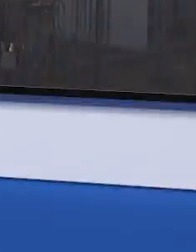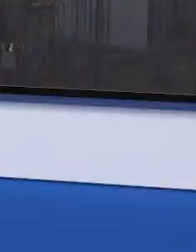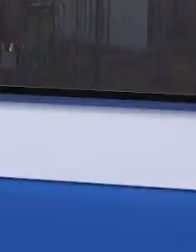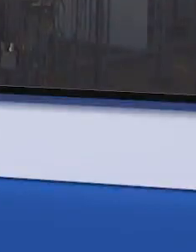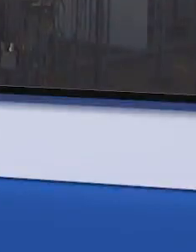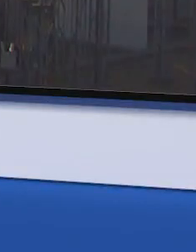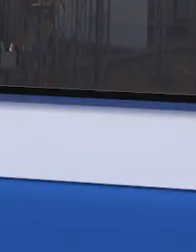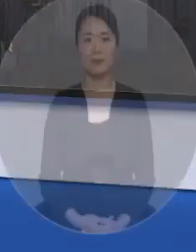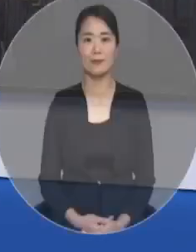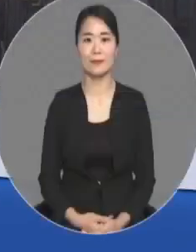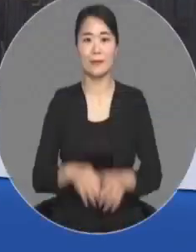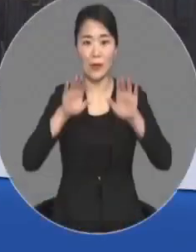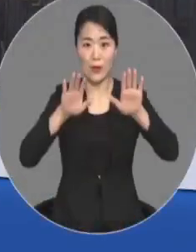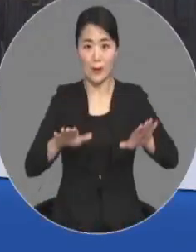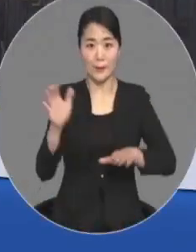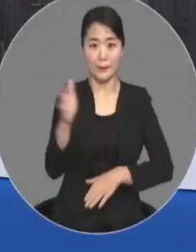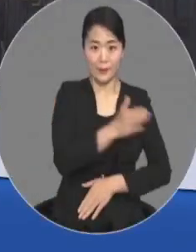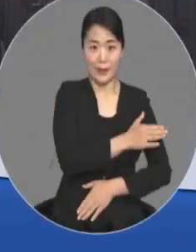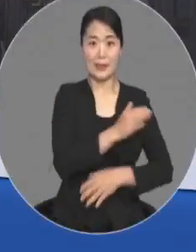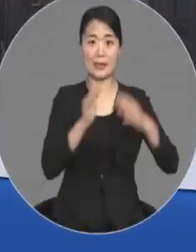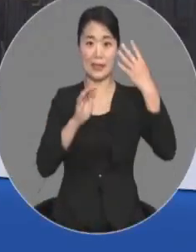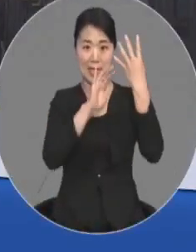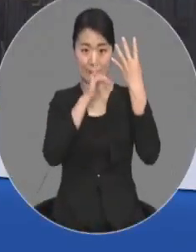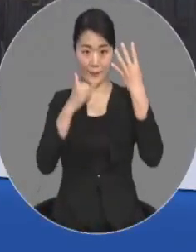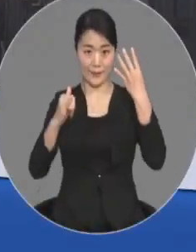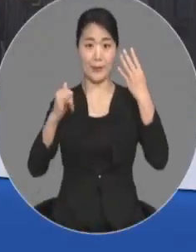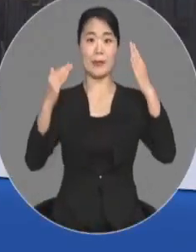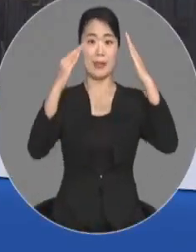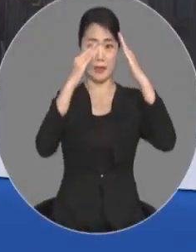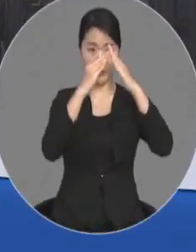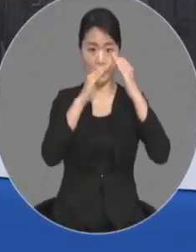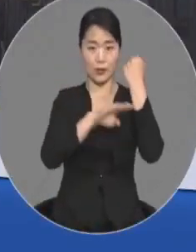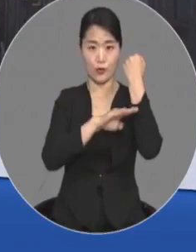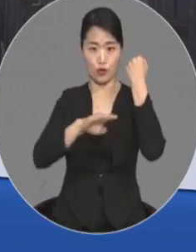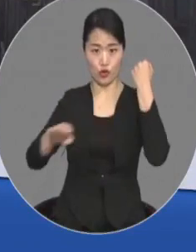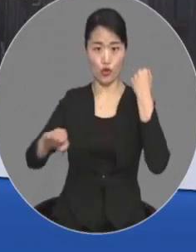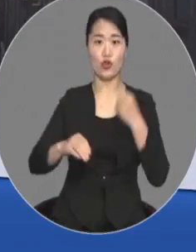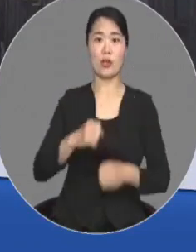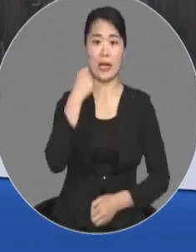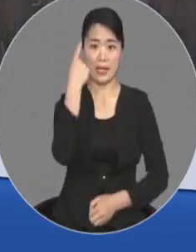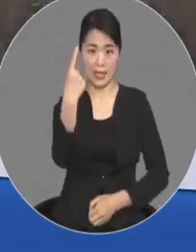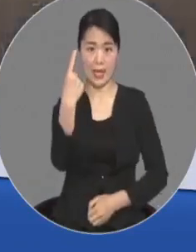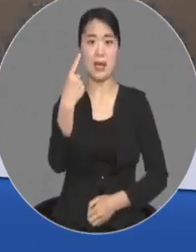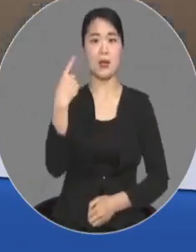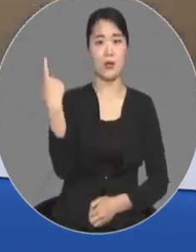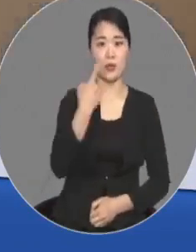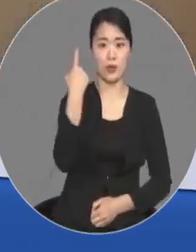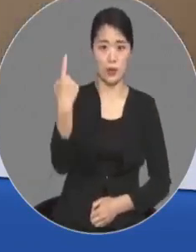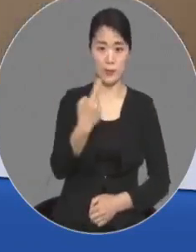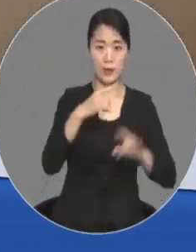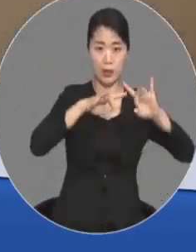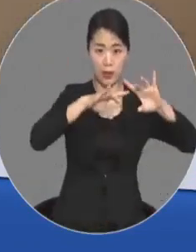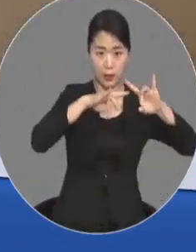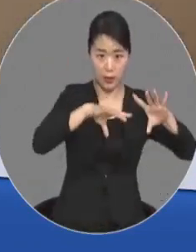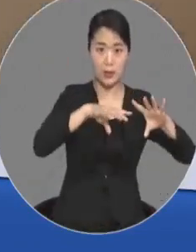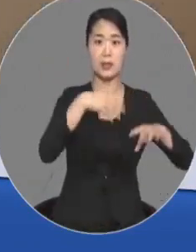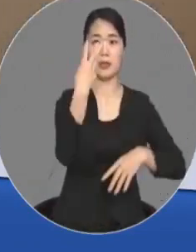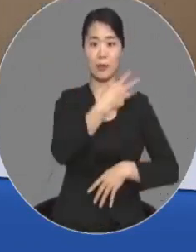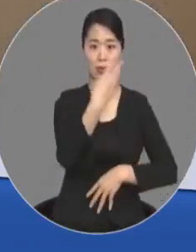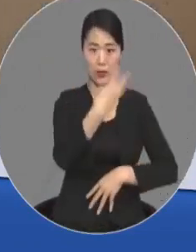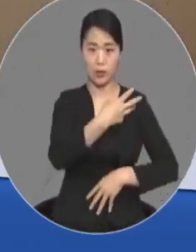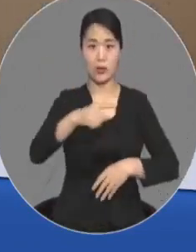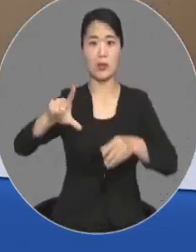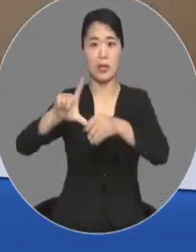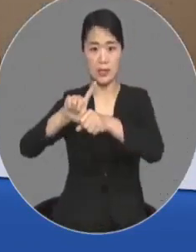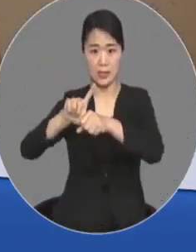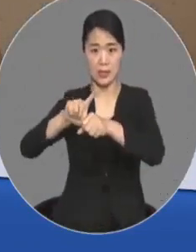오늘부터 4인 가구 기준 매달 전기요금이 3,000원 가스 요금은 4,400원씩 일제히